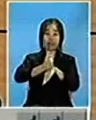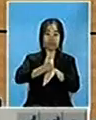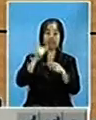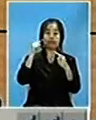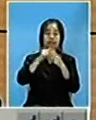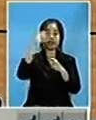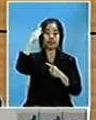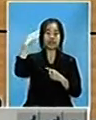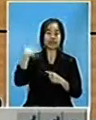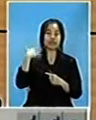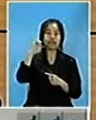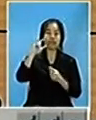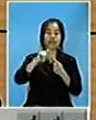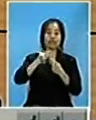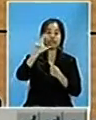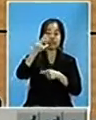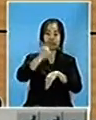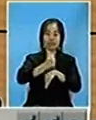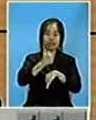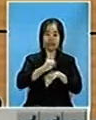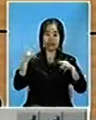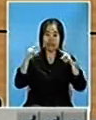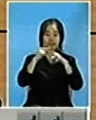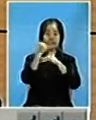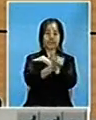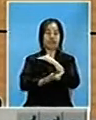3โดยเฉพาะรัฐมนตรีว่าการกระทรวงการต่างประเทศ